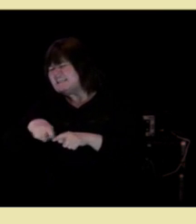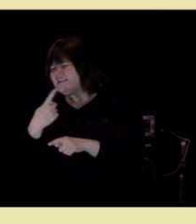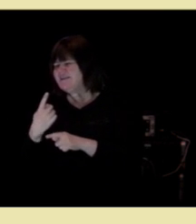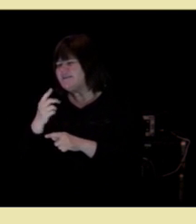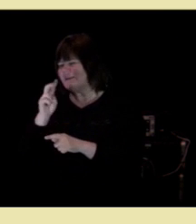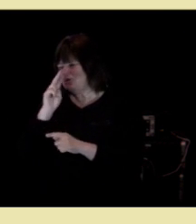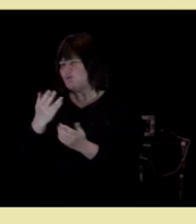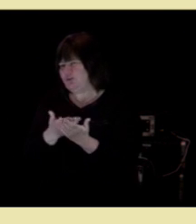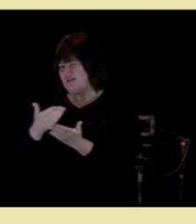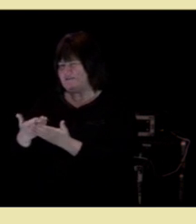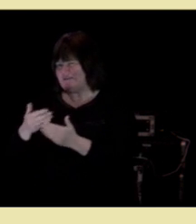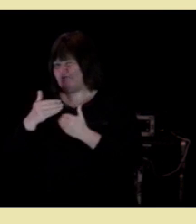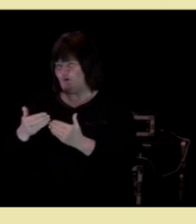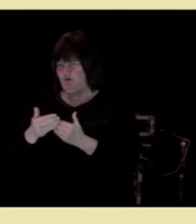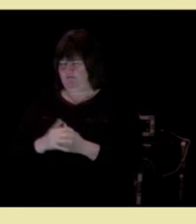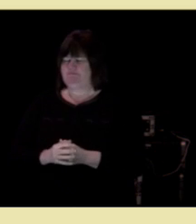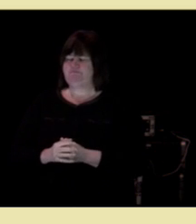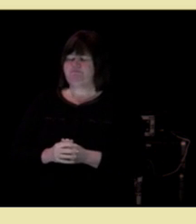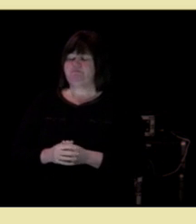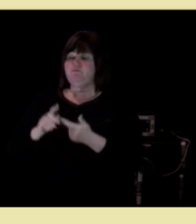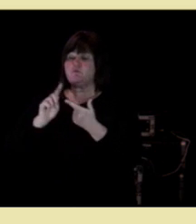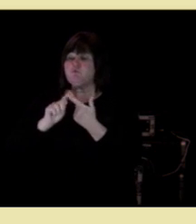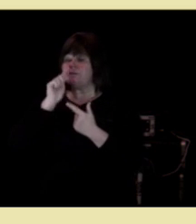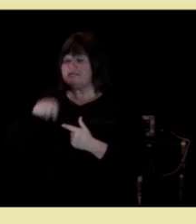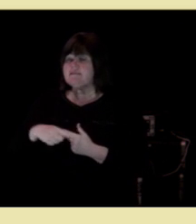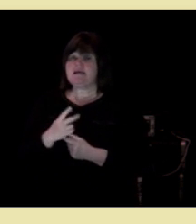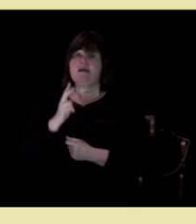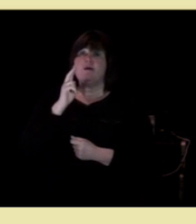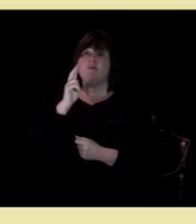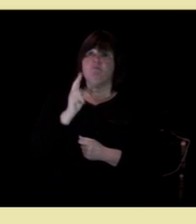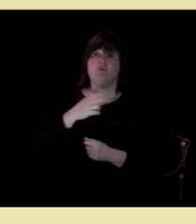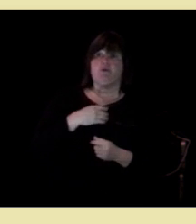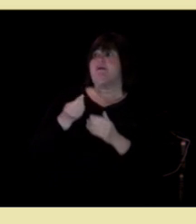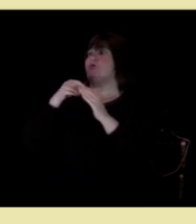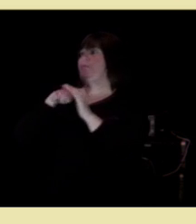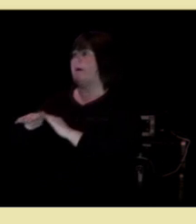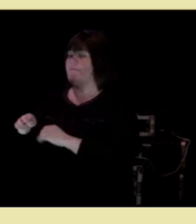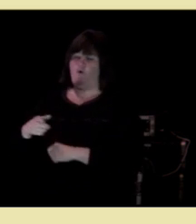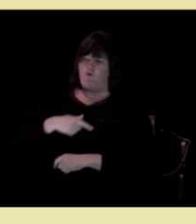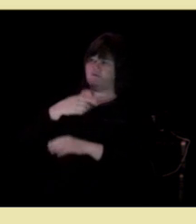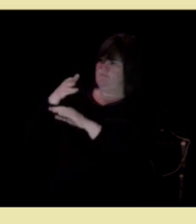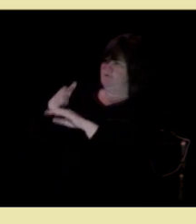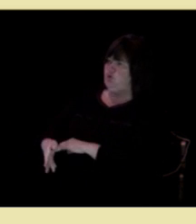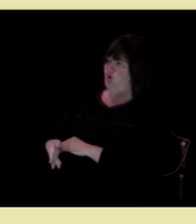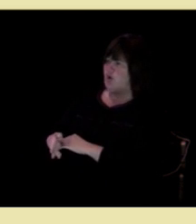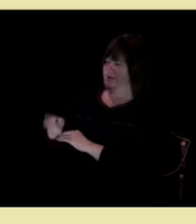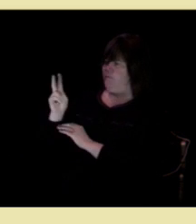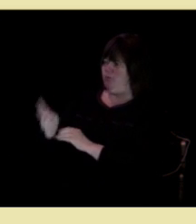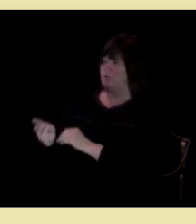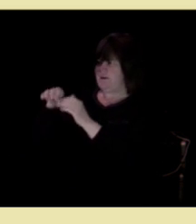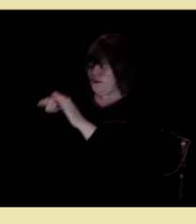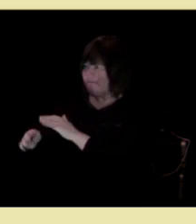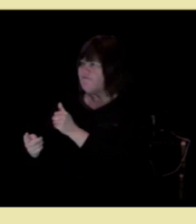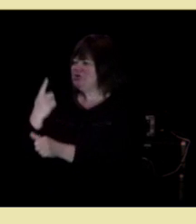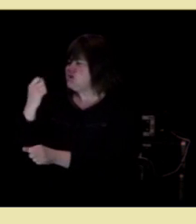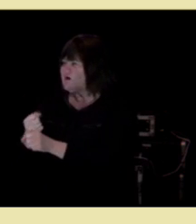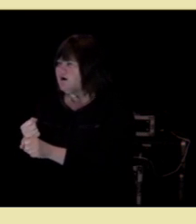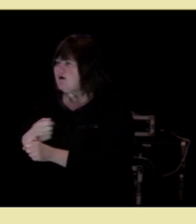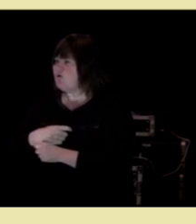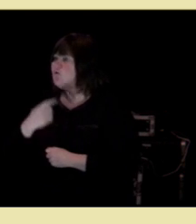Så det neste når brukeren kommer hjem, når vi kommer hjem på besøk for første gang til brukeren, og faktisk stille dette spørsmålet og